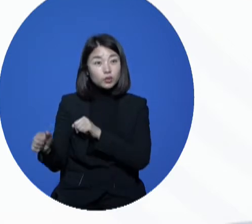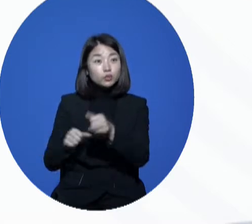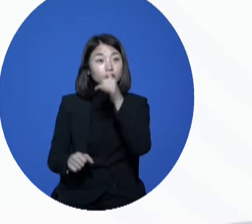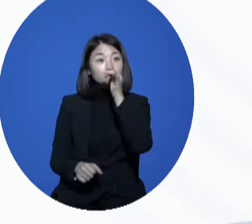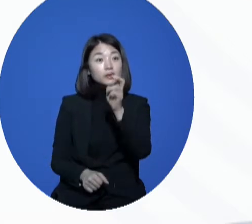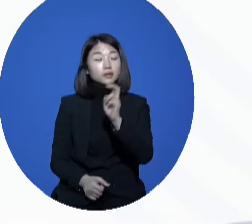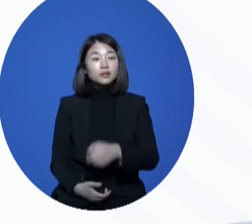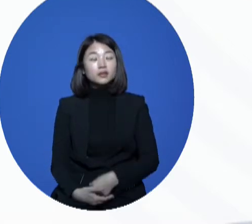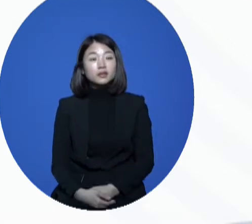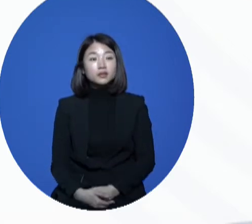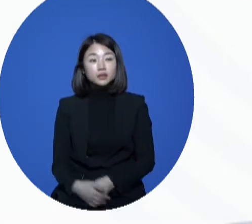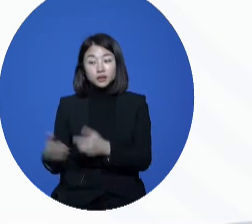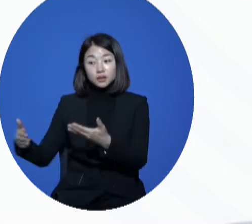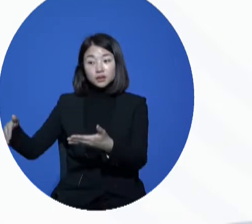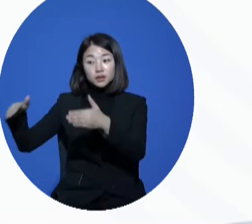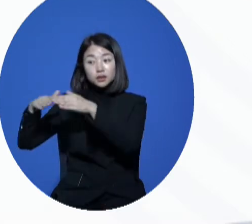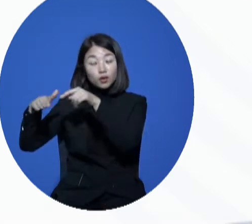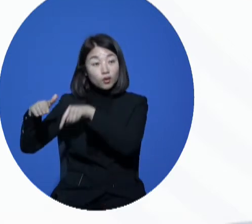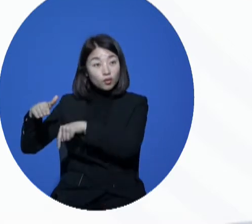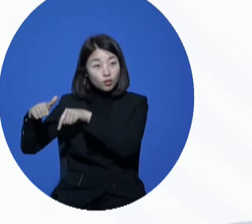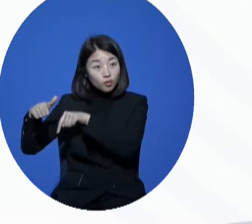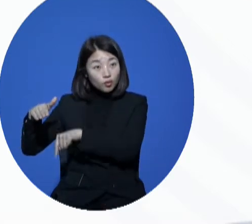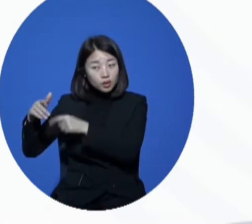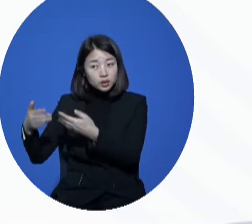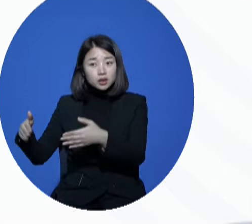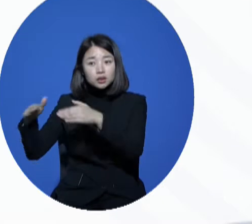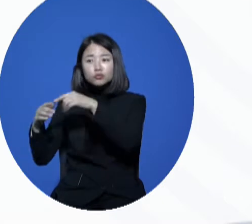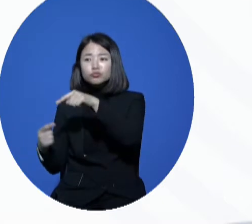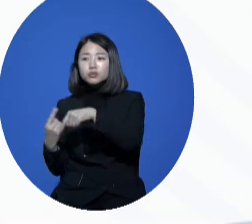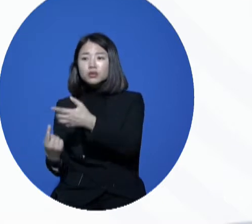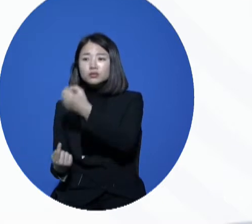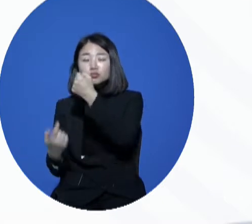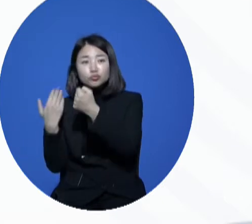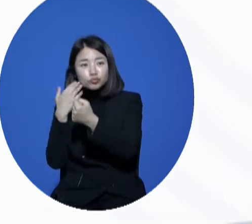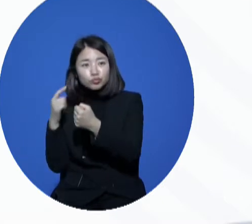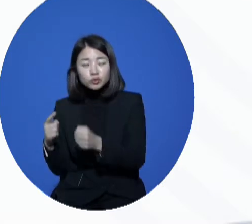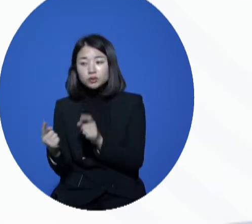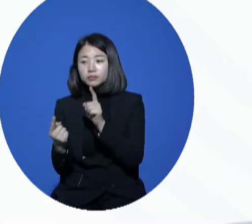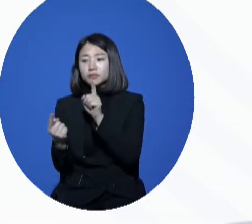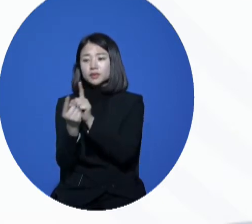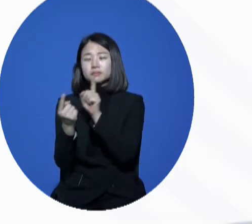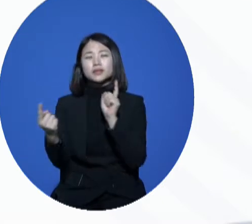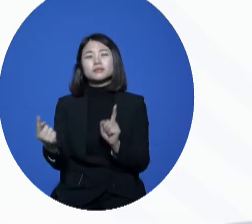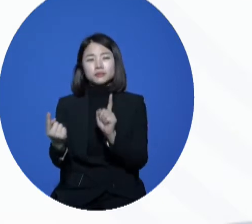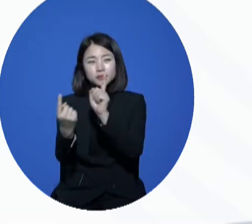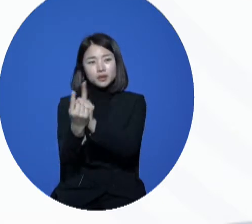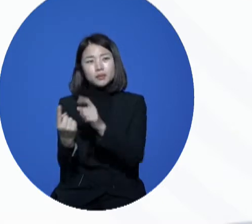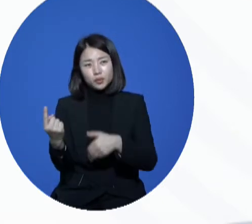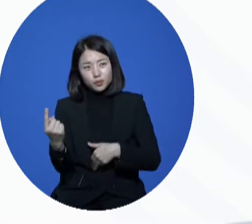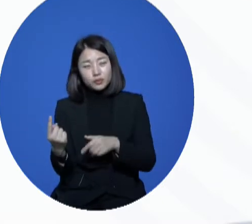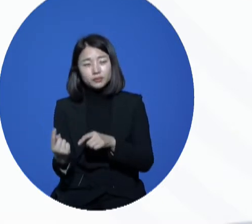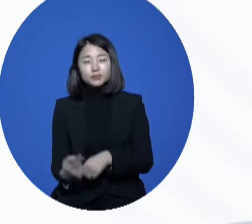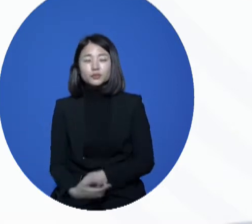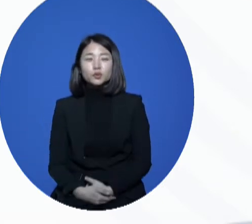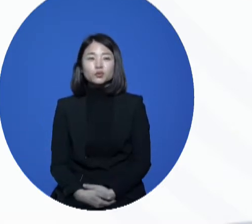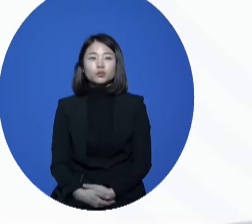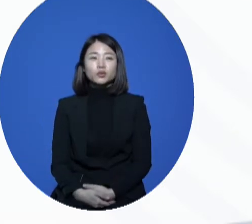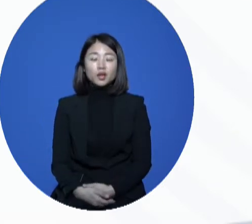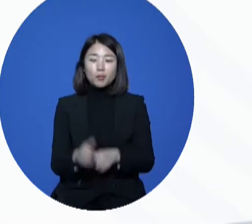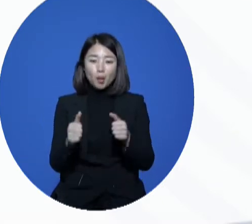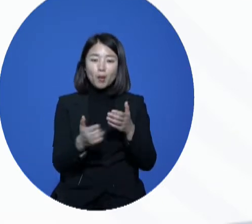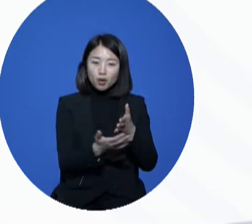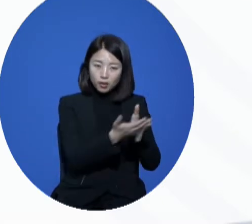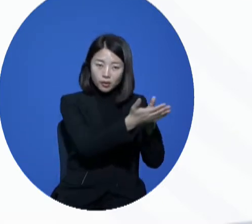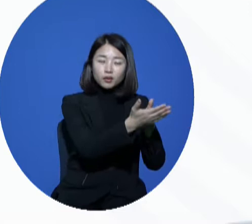것 같은데 이 시설이 어딘지 시설을 운영한 사람들을 직접 만나 본다든지 아니면은